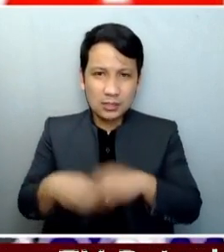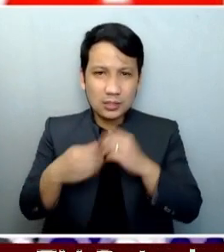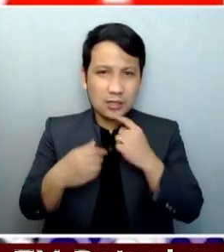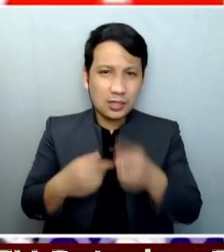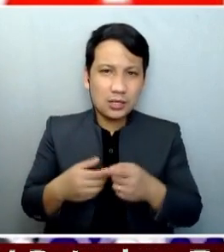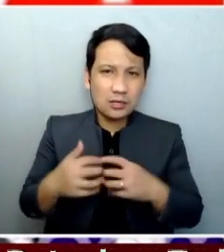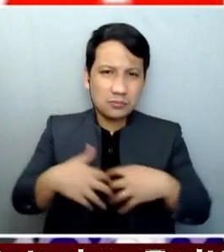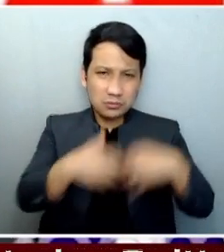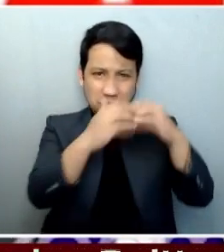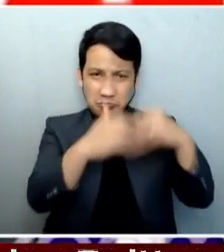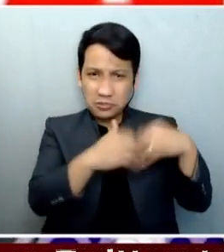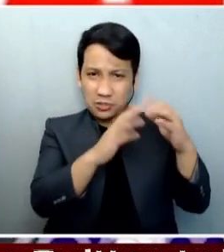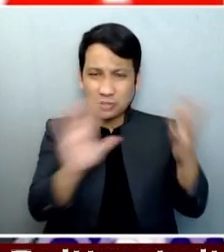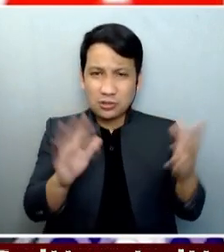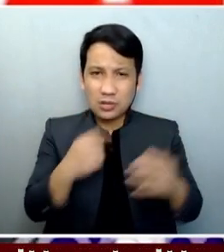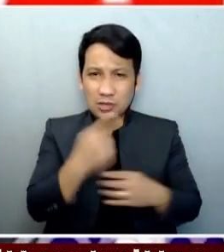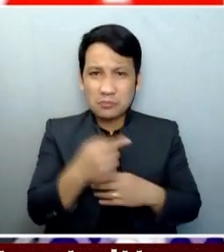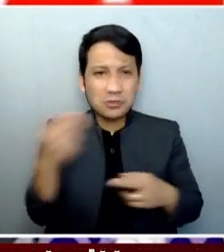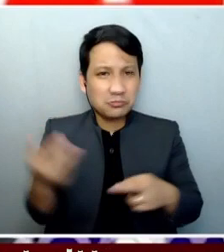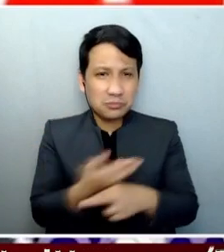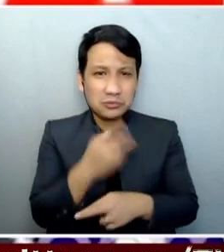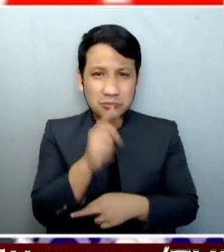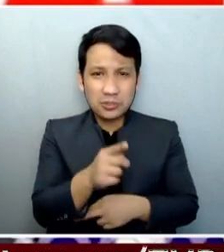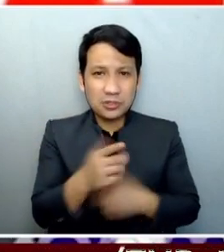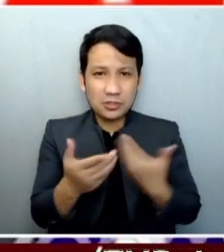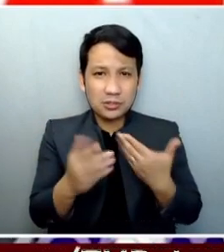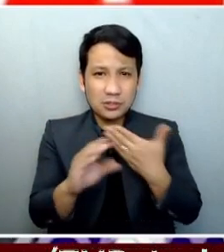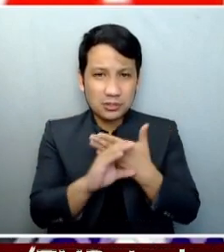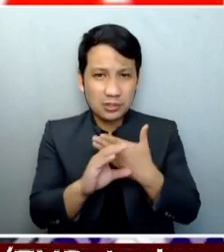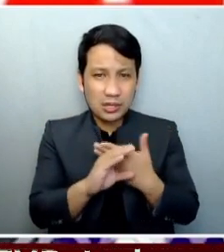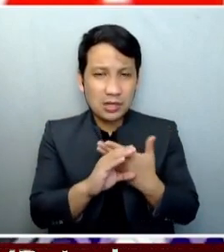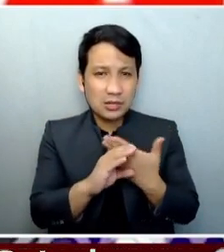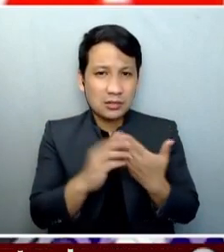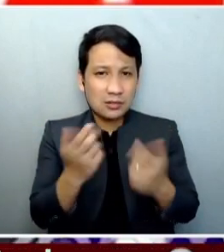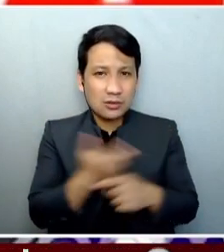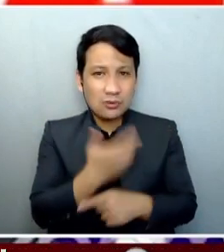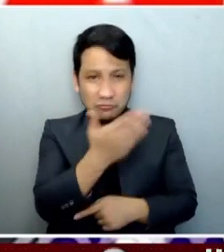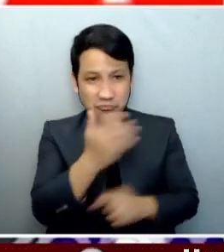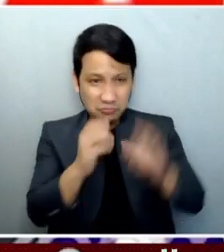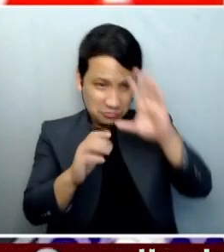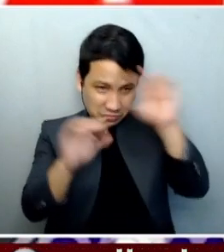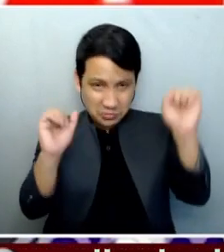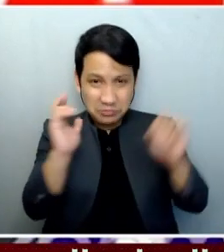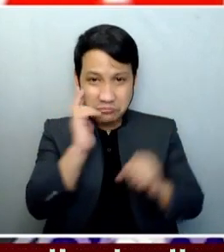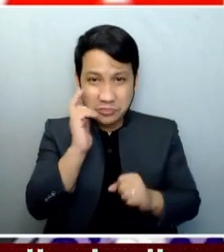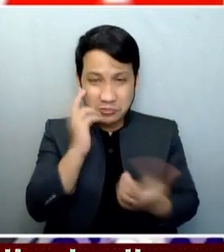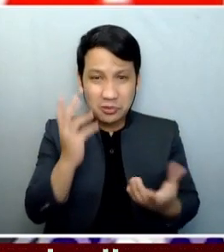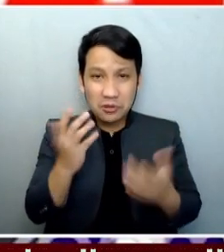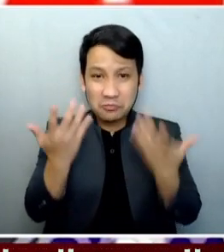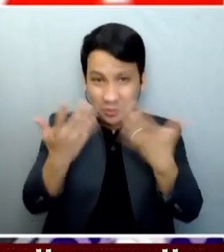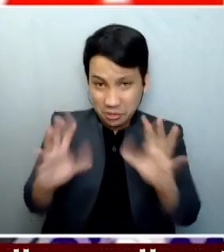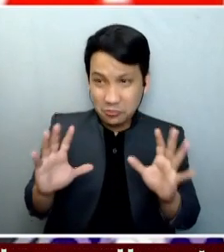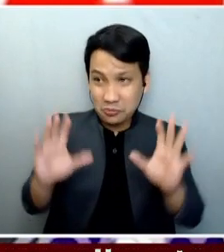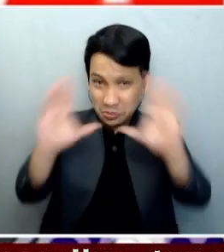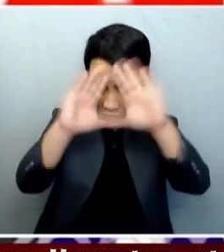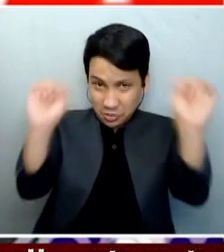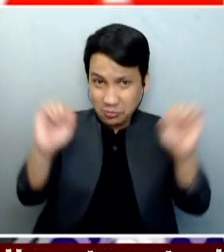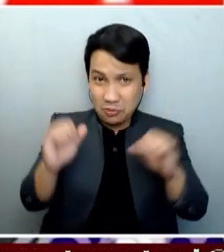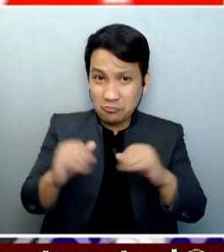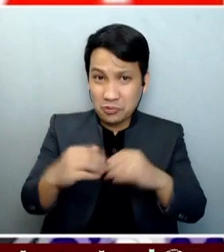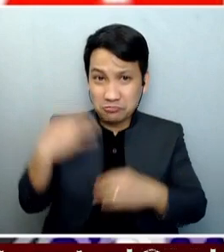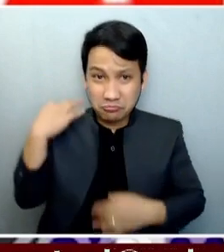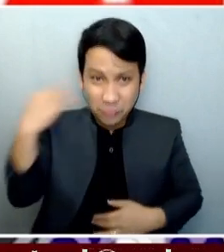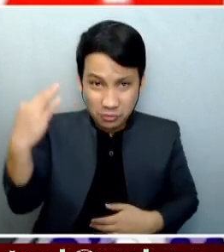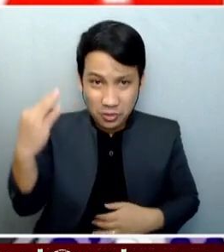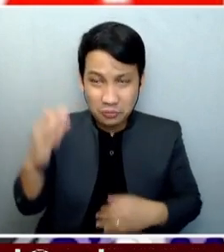tila siya ang gusto maging regular, ano? Si Pangulong Duterte. Kasi pagkatapos maging Pangulo, gusto pa niyang tumakbo ngayon